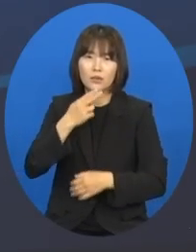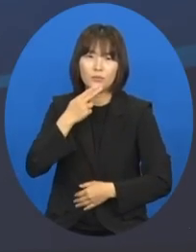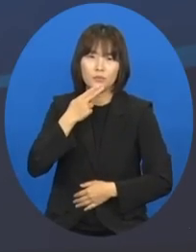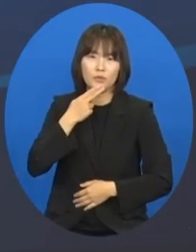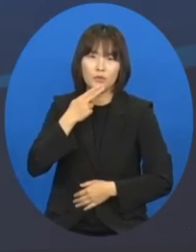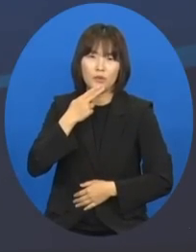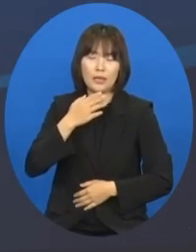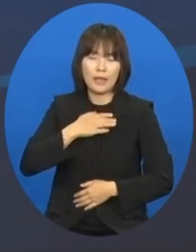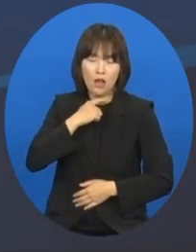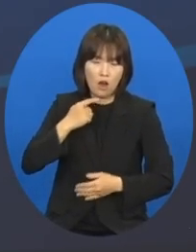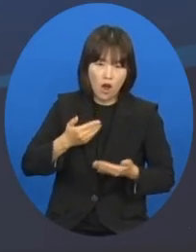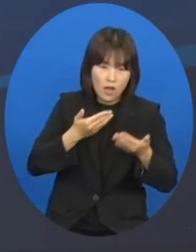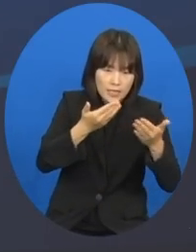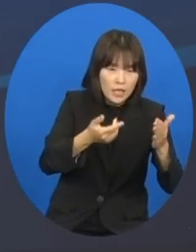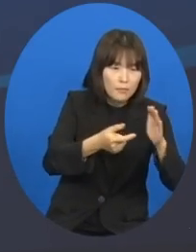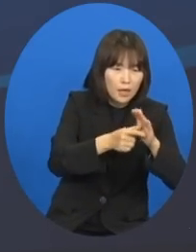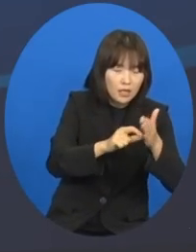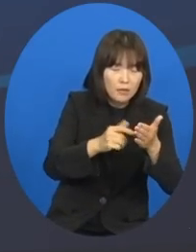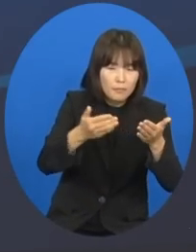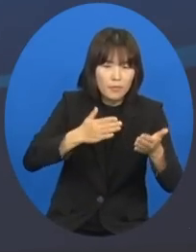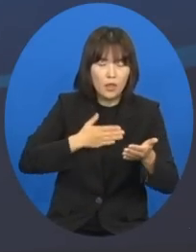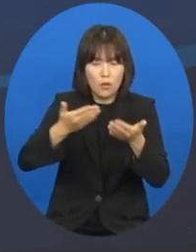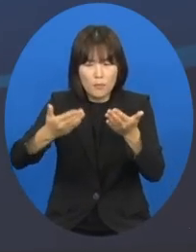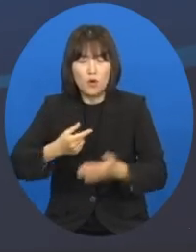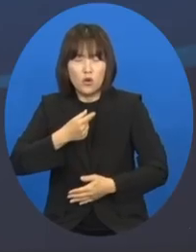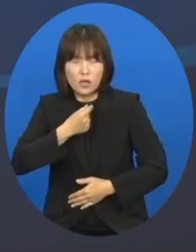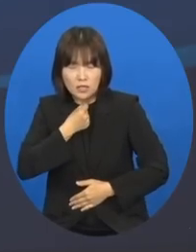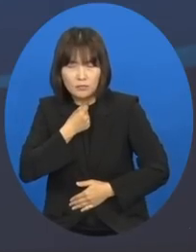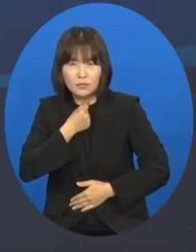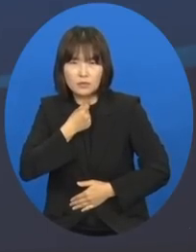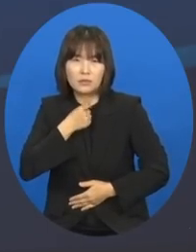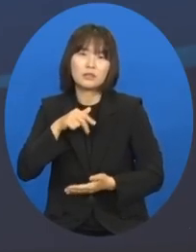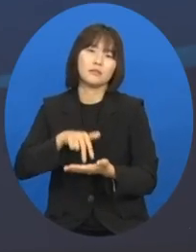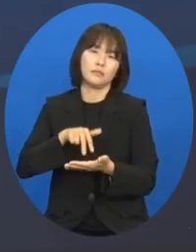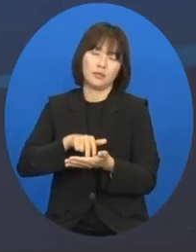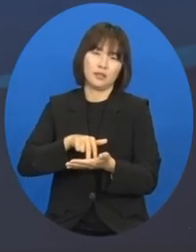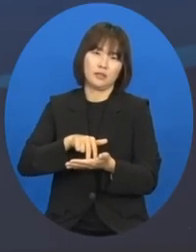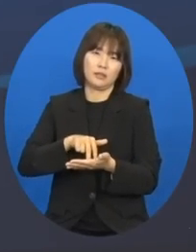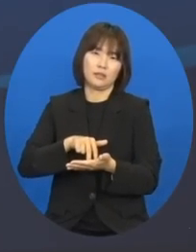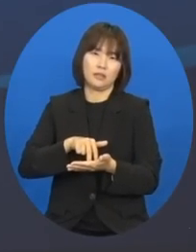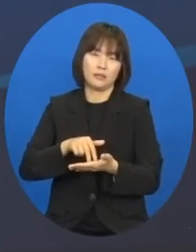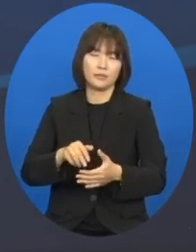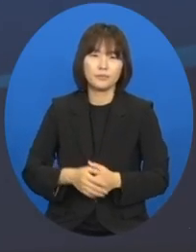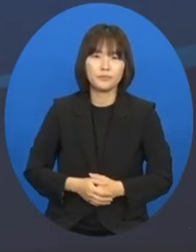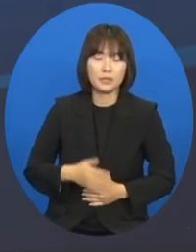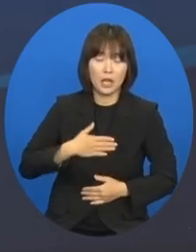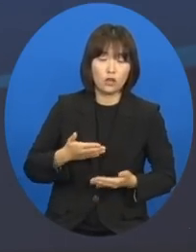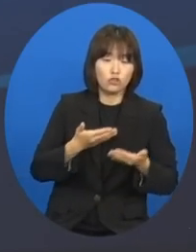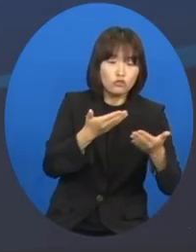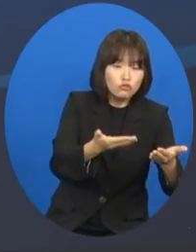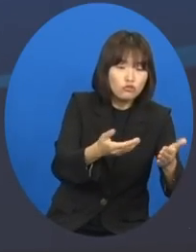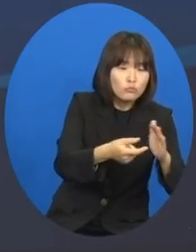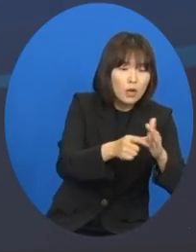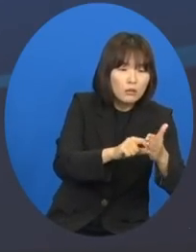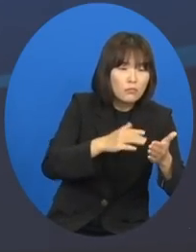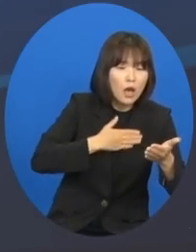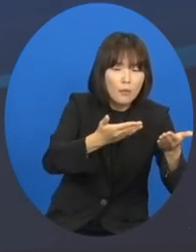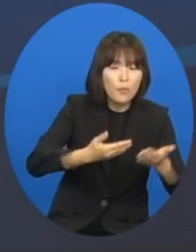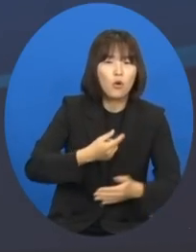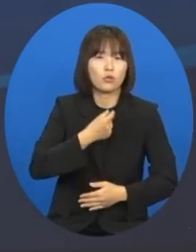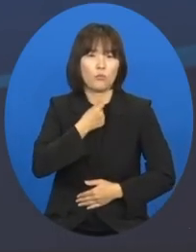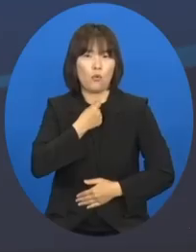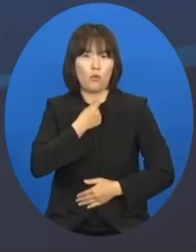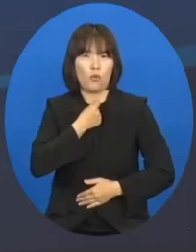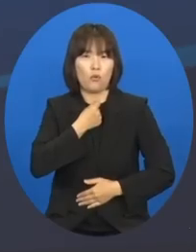나도 받고 싶은 목마른 영혼들입니다 기브 앤 테이크라고 하죠 야 내가 이만큼 너한테 줬으면 너도